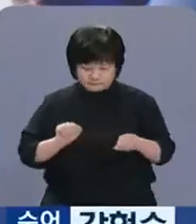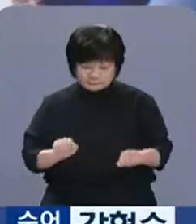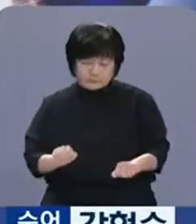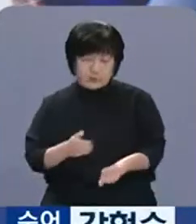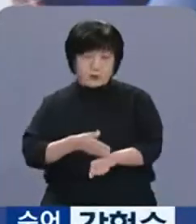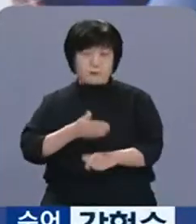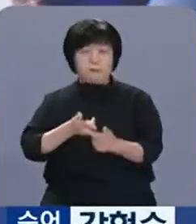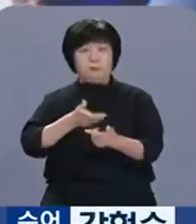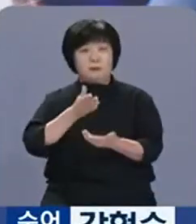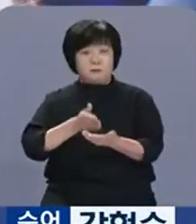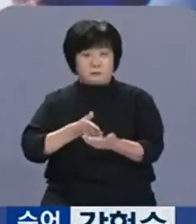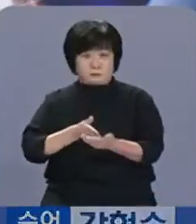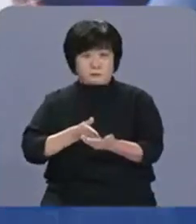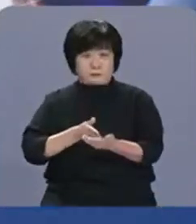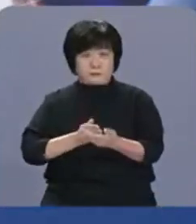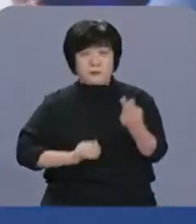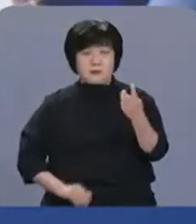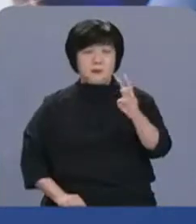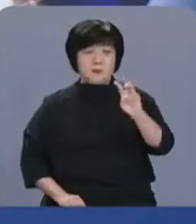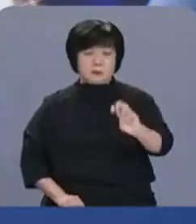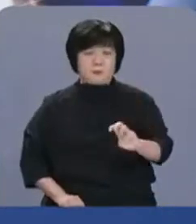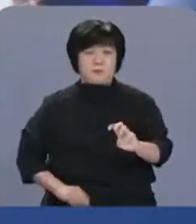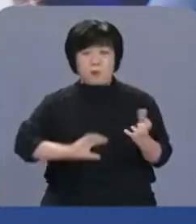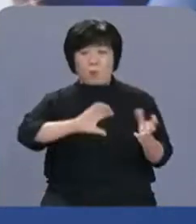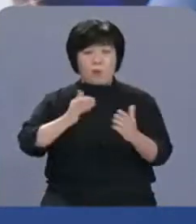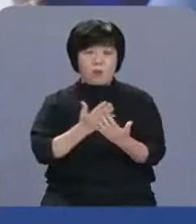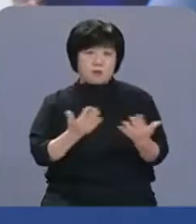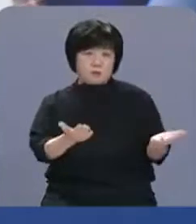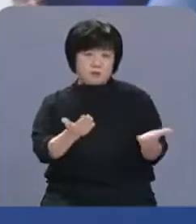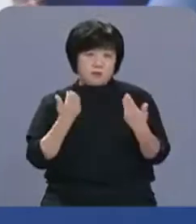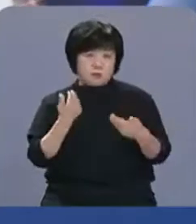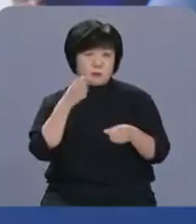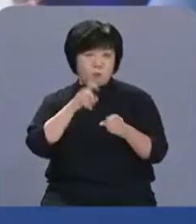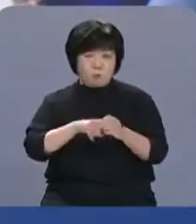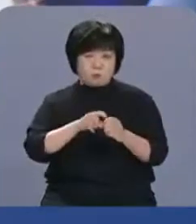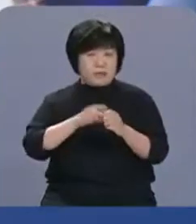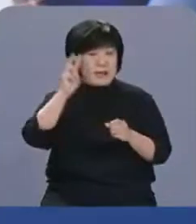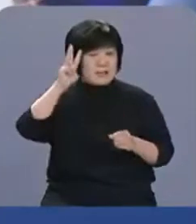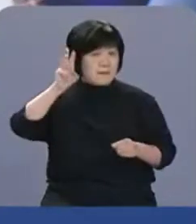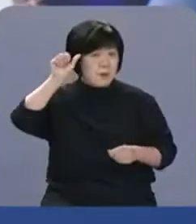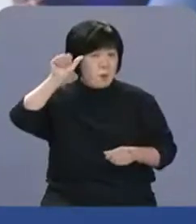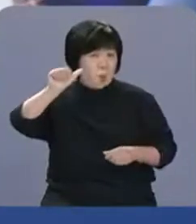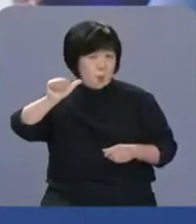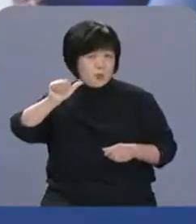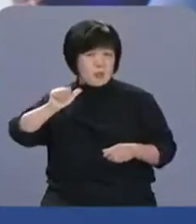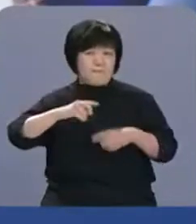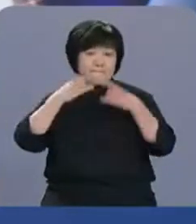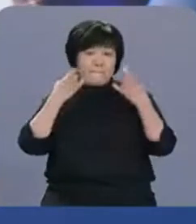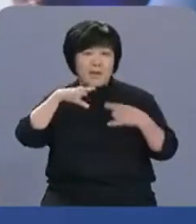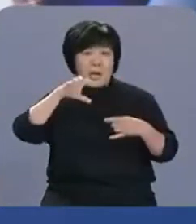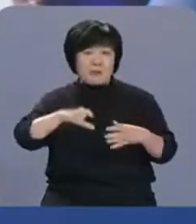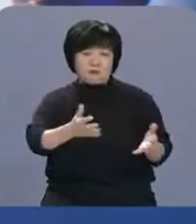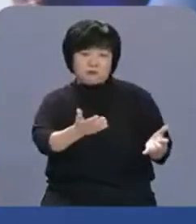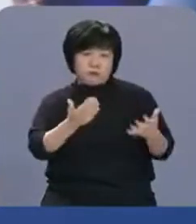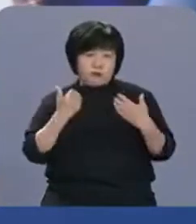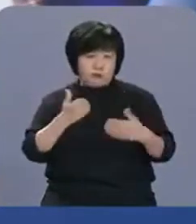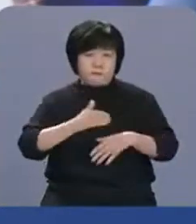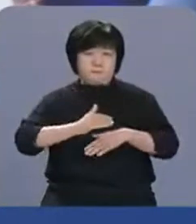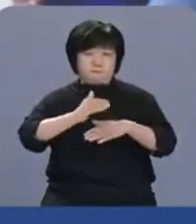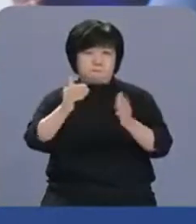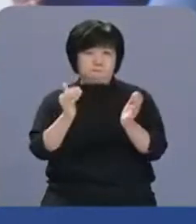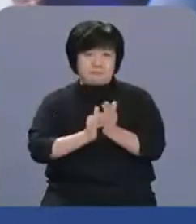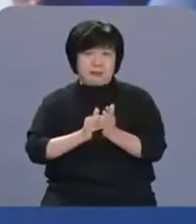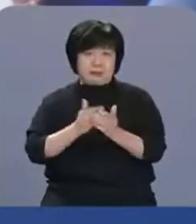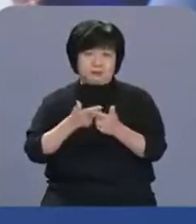안녕하십니까. KBS 9시 부산 뉴스입니다. 2030 엑스포 유치를 위한 3박 5일간의 파리 유치 일정을 마친 부산시일행이